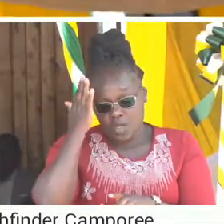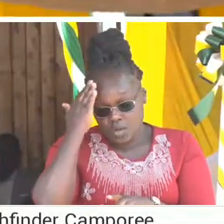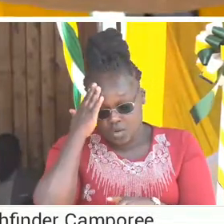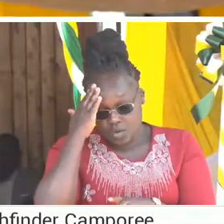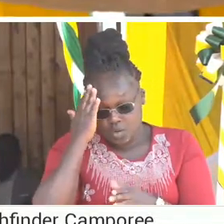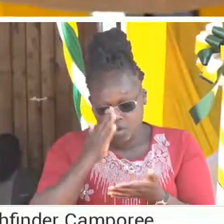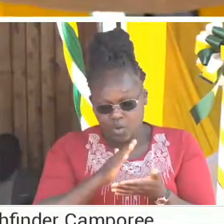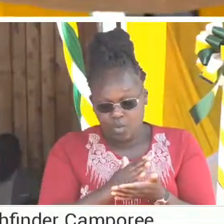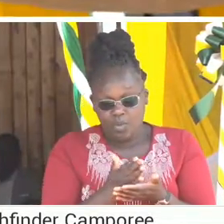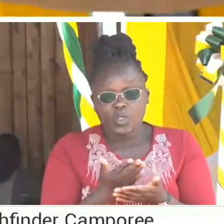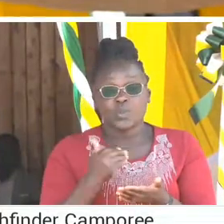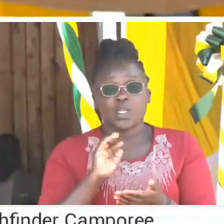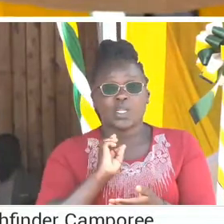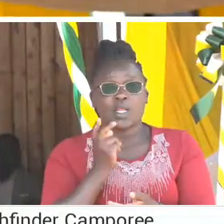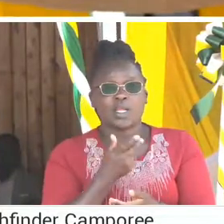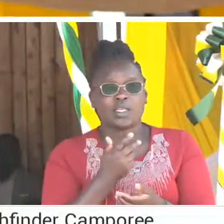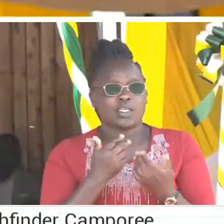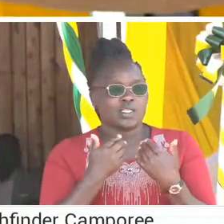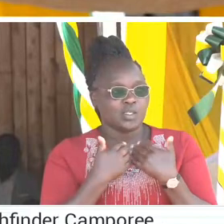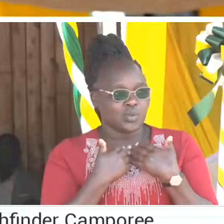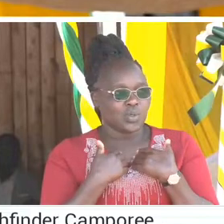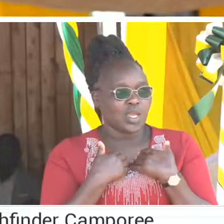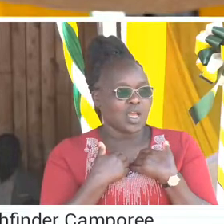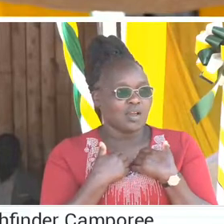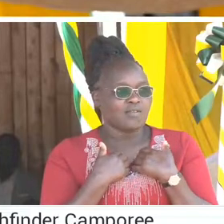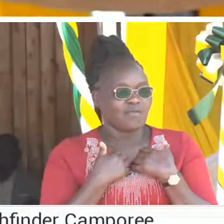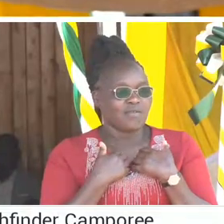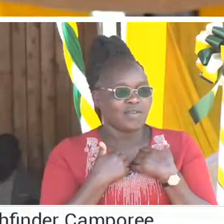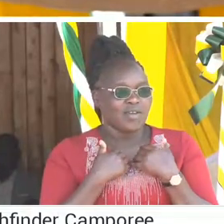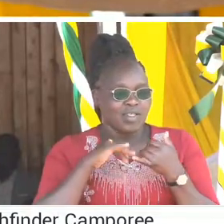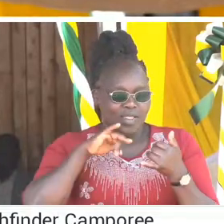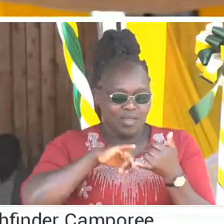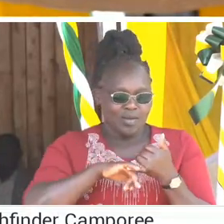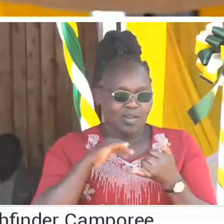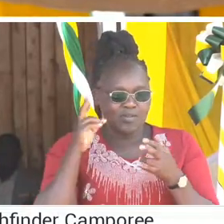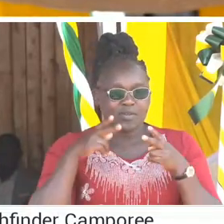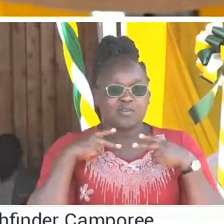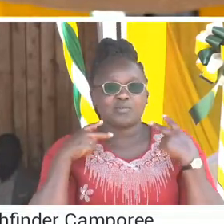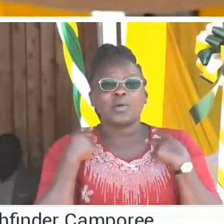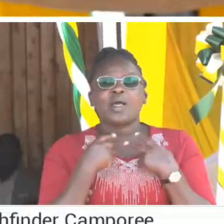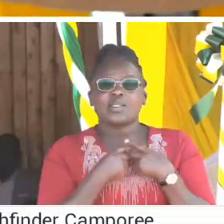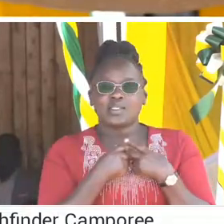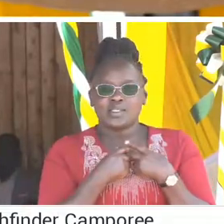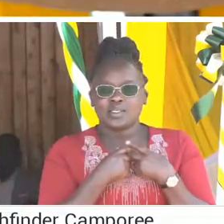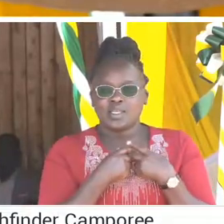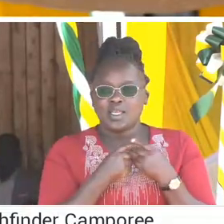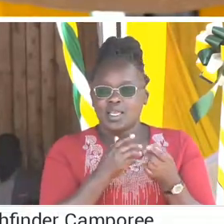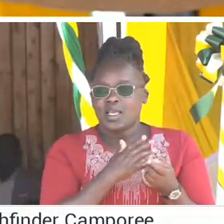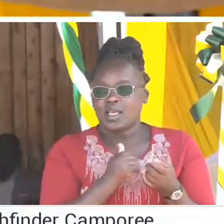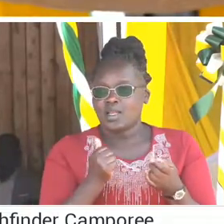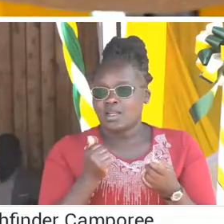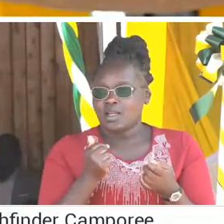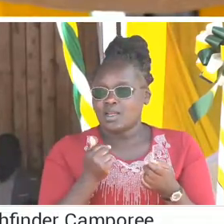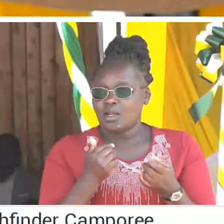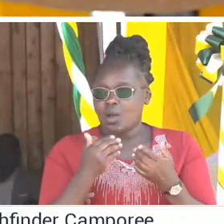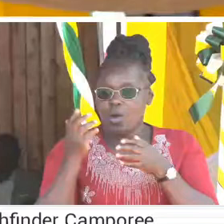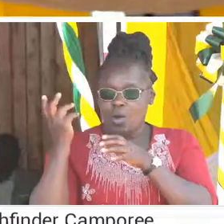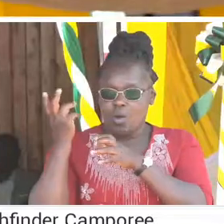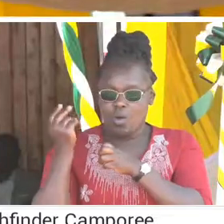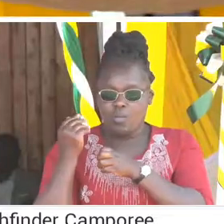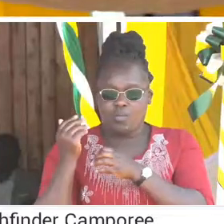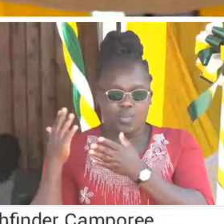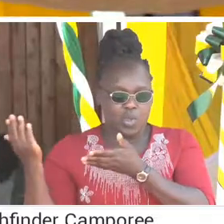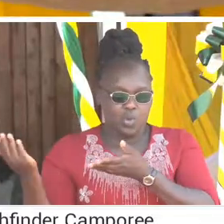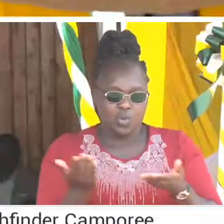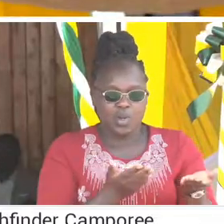wale shepherdesses ambao ni wake za wachungaji, naamini mmekaribishwa. Najua kwamba